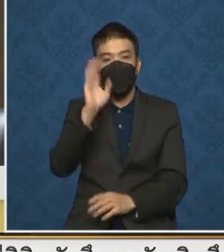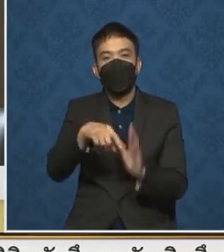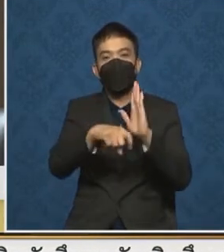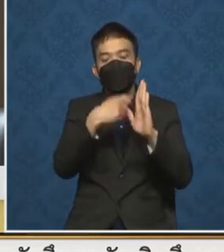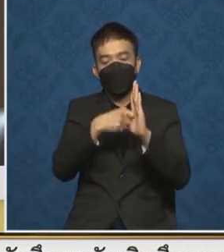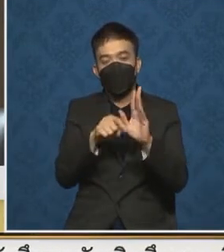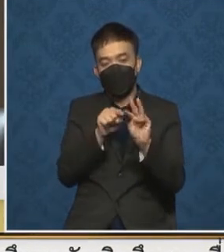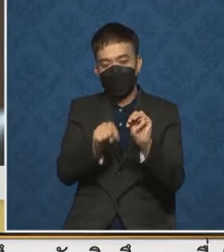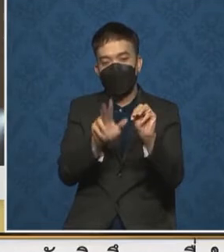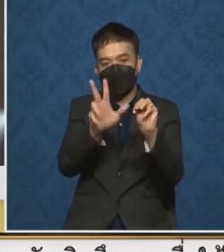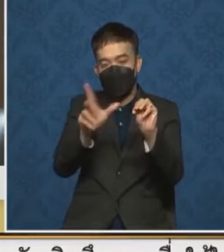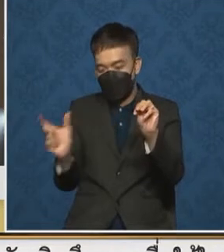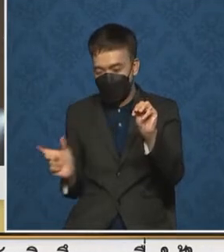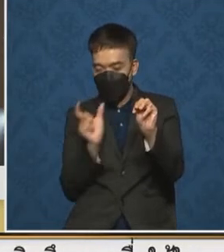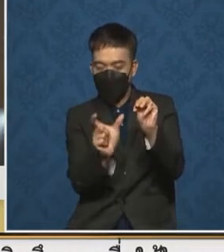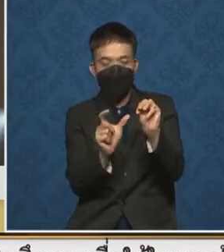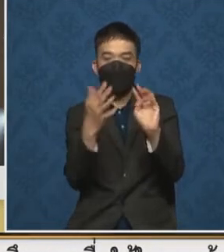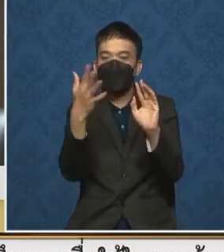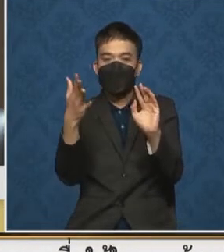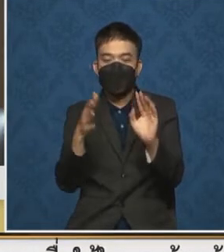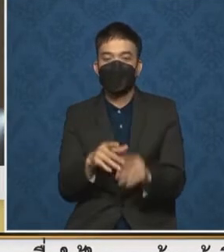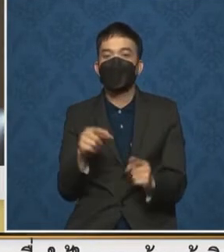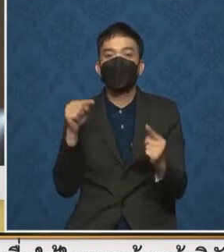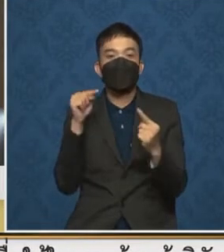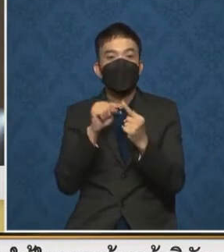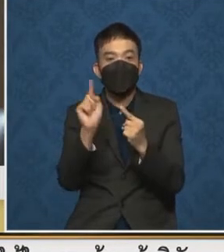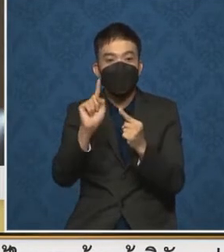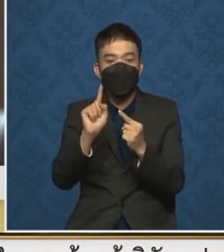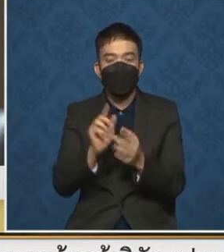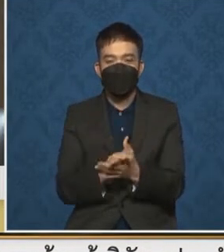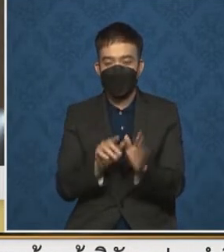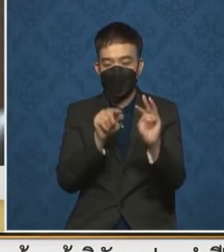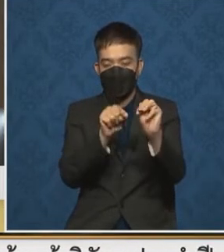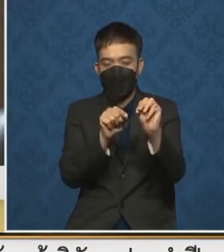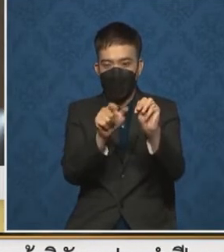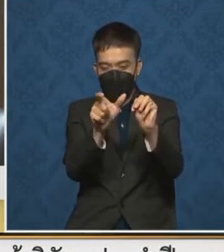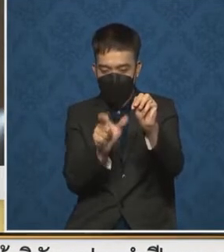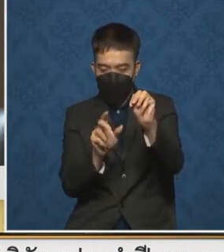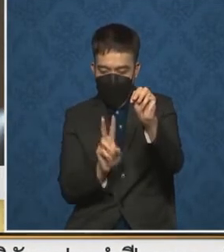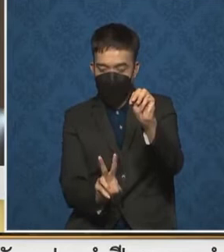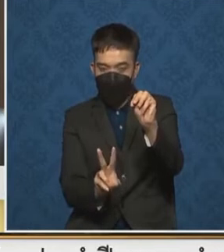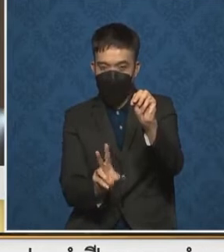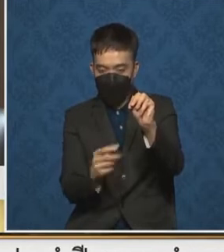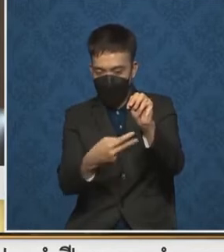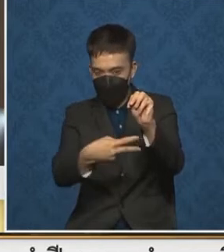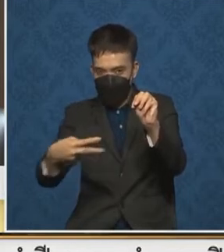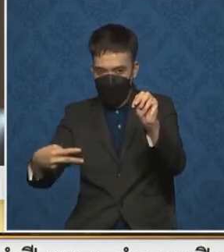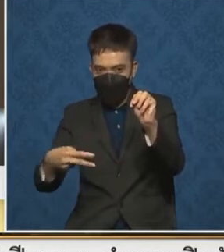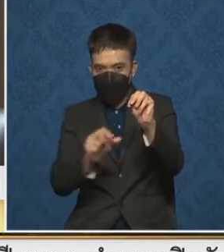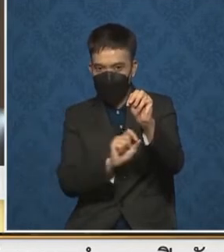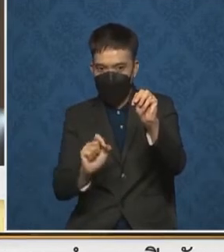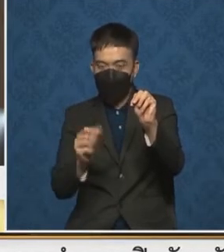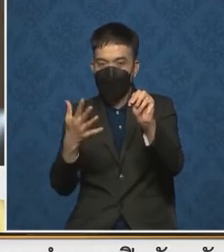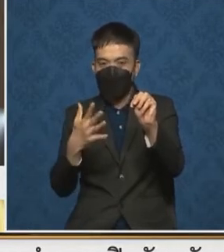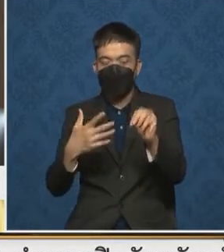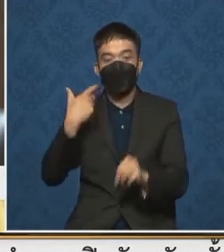ตา 3 วั 2ที่ว่าเพราะวาในมาตา 3 วั 2 นั้นรัฐษภา ขนาศมตี